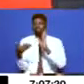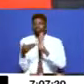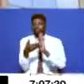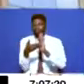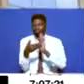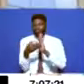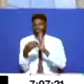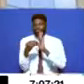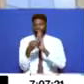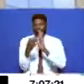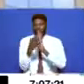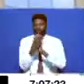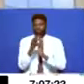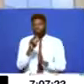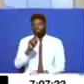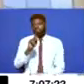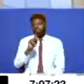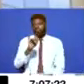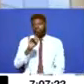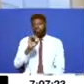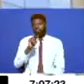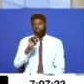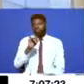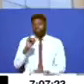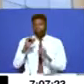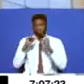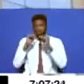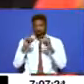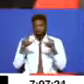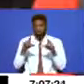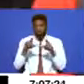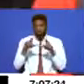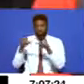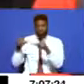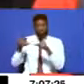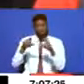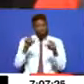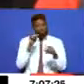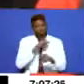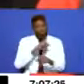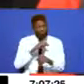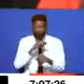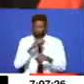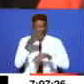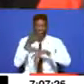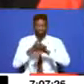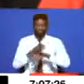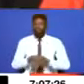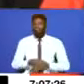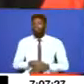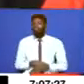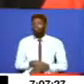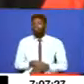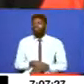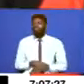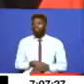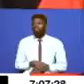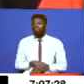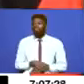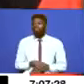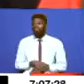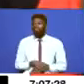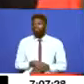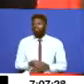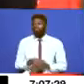Kioni alipuzilia mbali madai kwamba tiketi zimetolewa kwa wawaniaji. Mambo ya nominations itakuwa kama vile sheria imeturuhusu